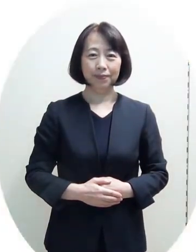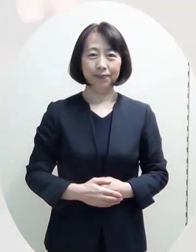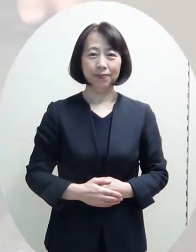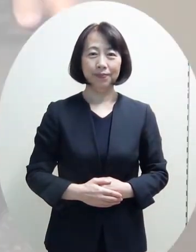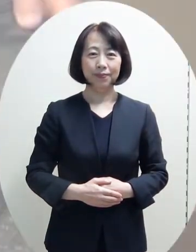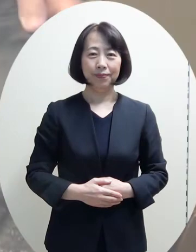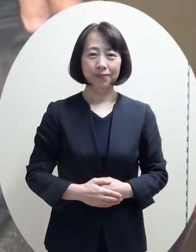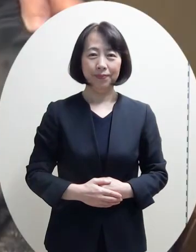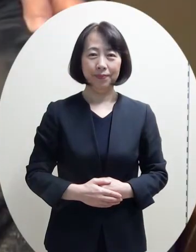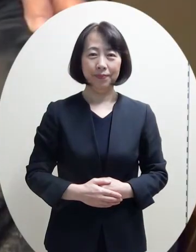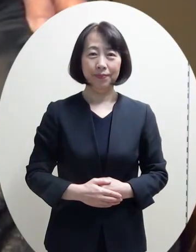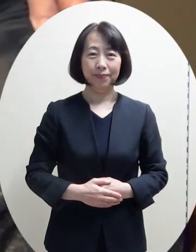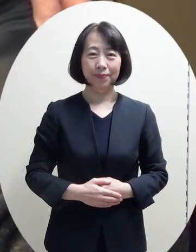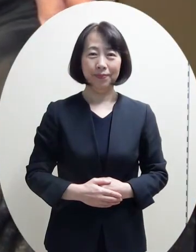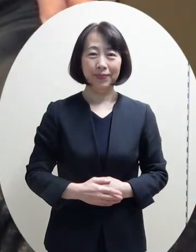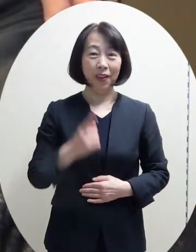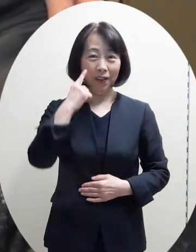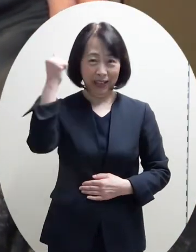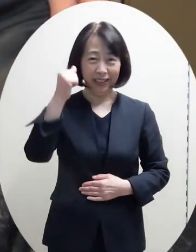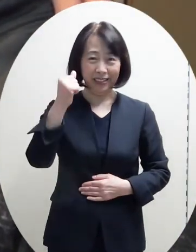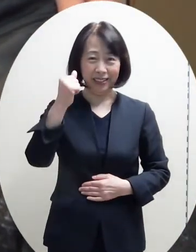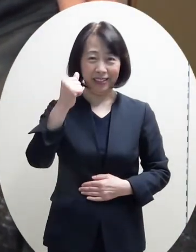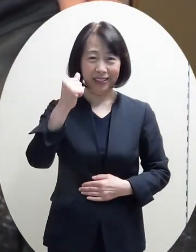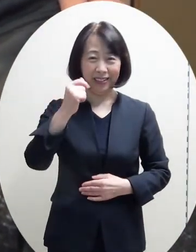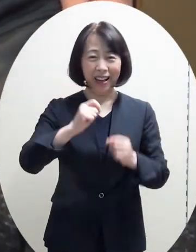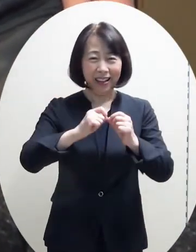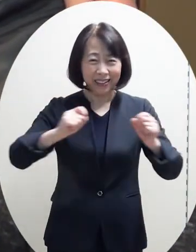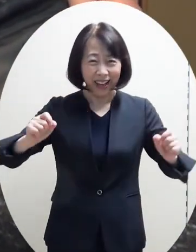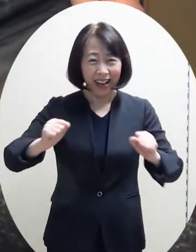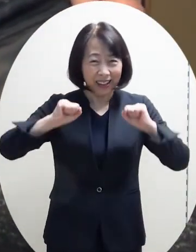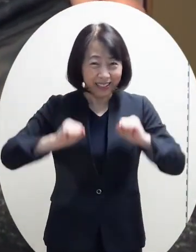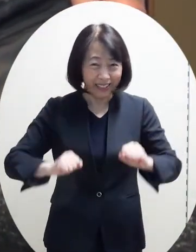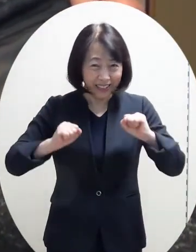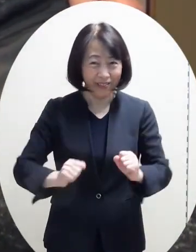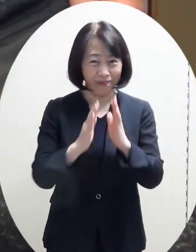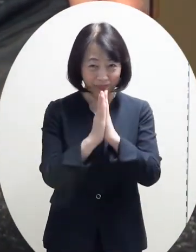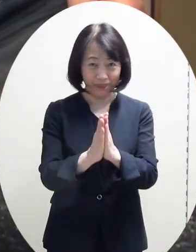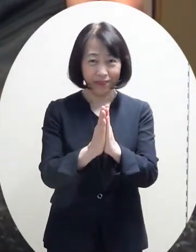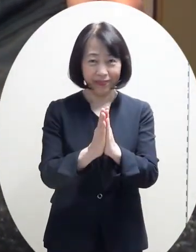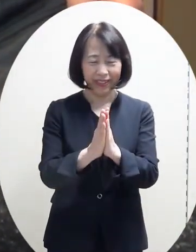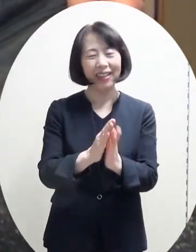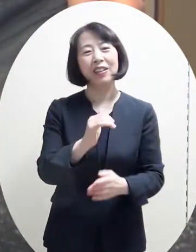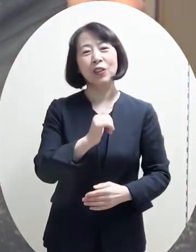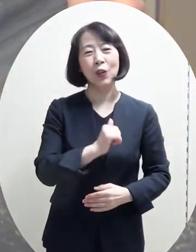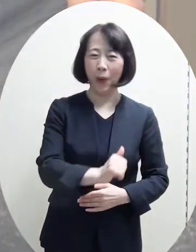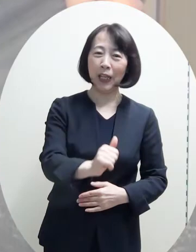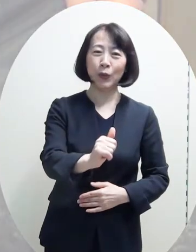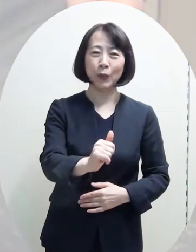親父、いつまでも長生きしてくれよな。 友和。